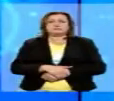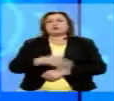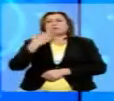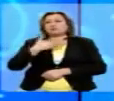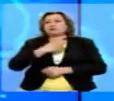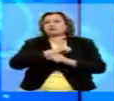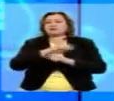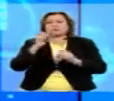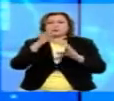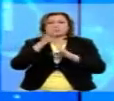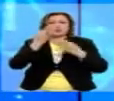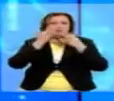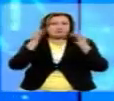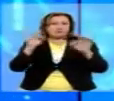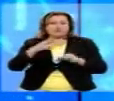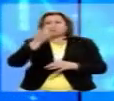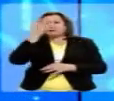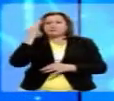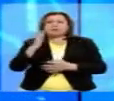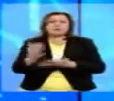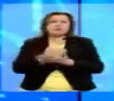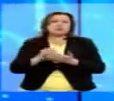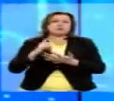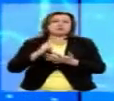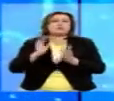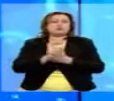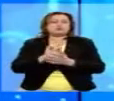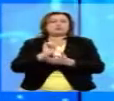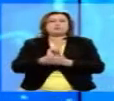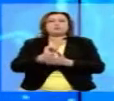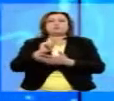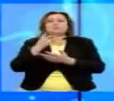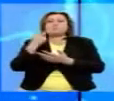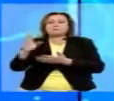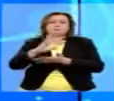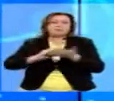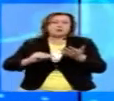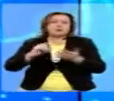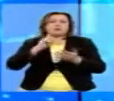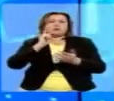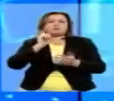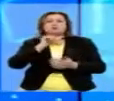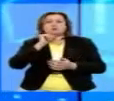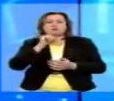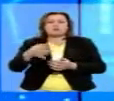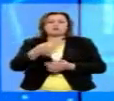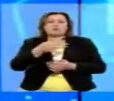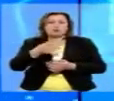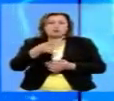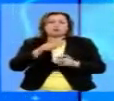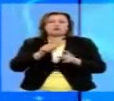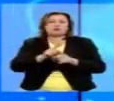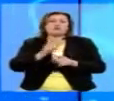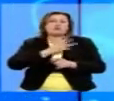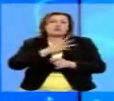Любишь отдыхать на природе с комфортом, не забывай убирать за собой мусор. Чтобы подать пример жителям региона, молодежь Кустанайского района,